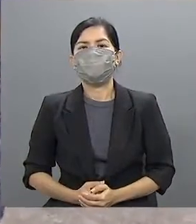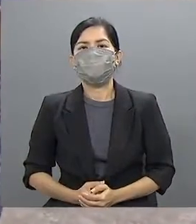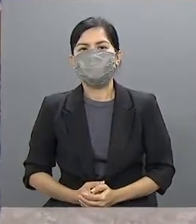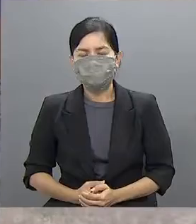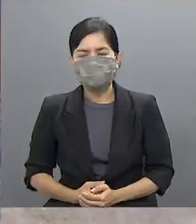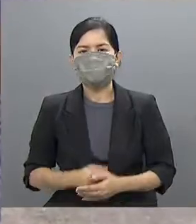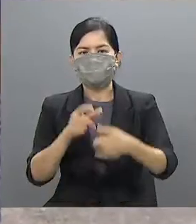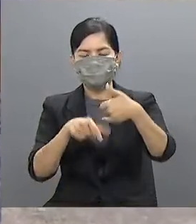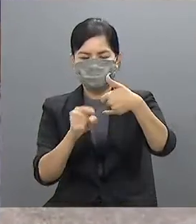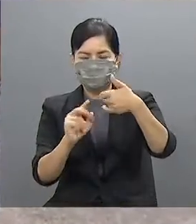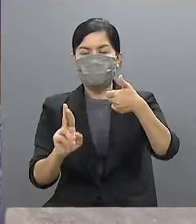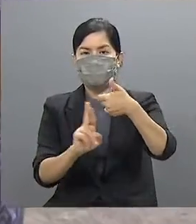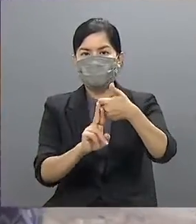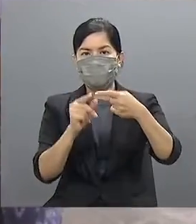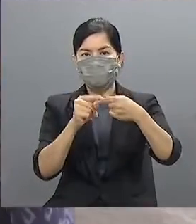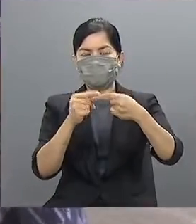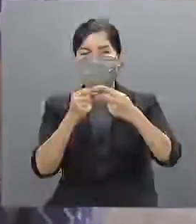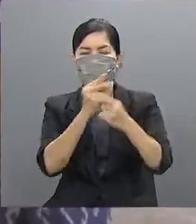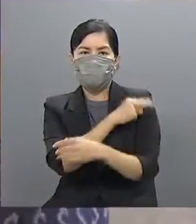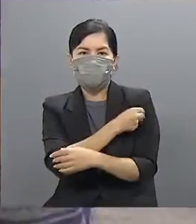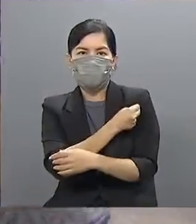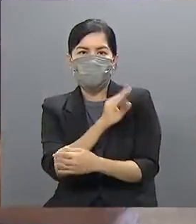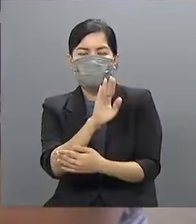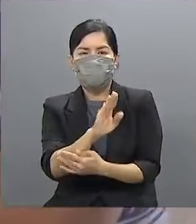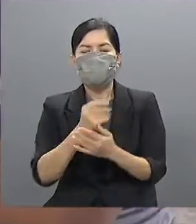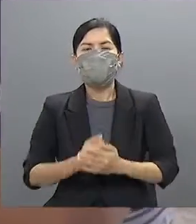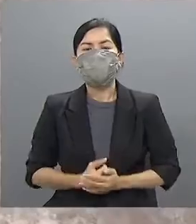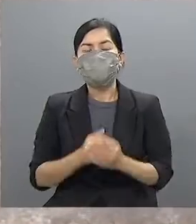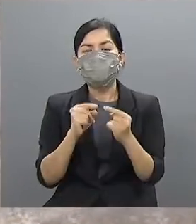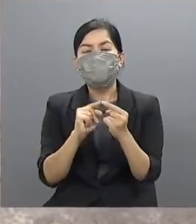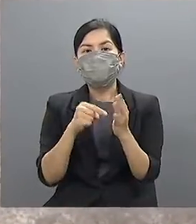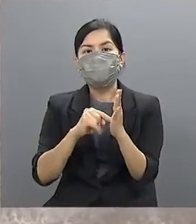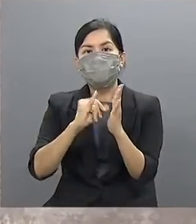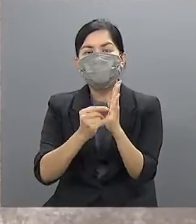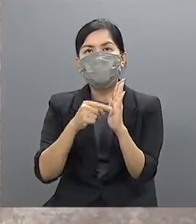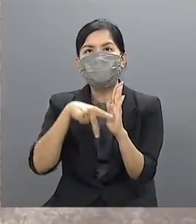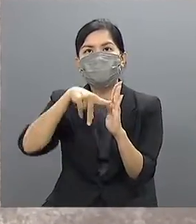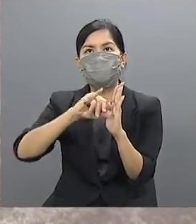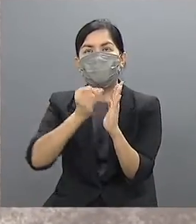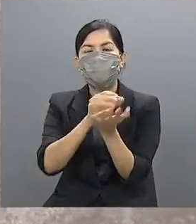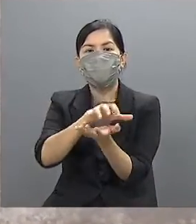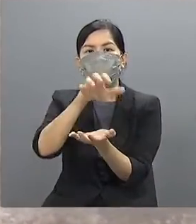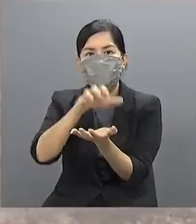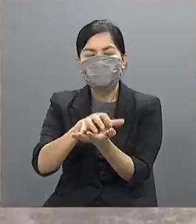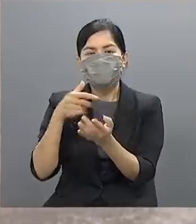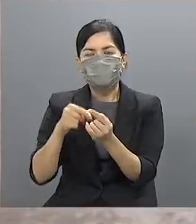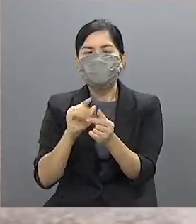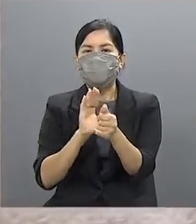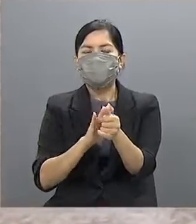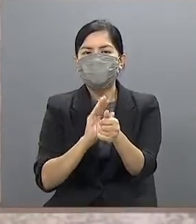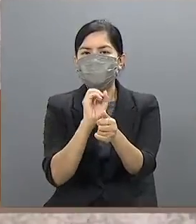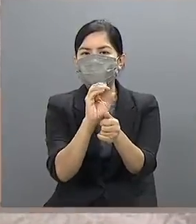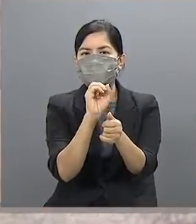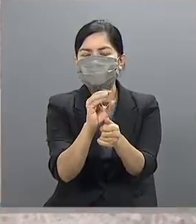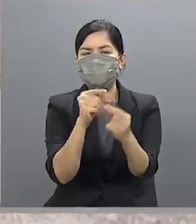รองนายแพทย์สาธารณสุขจังหวัดพิจิตรเข้าไปถวายความรู้แด่พระสงฆ์วัดหาดมูลกระบือในอำเภอ